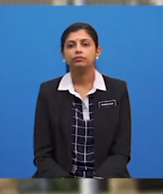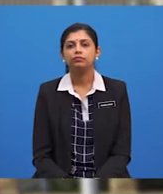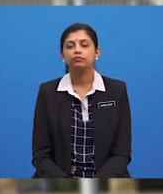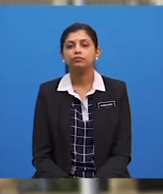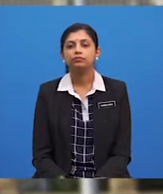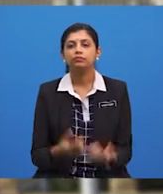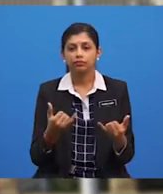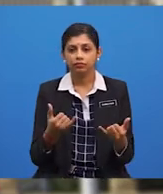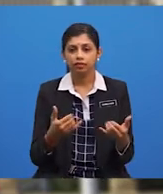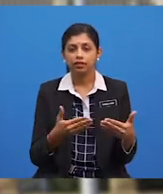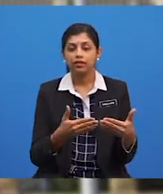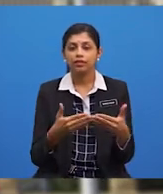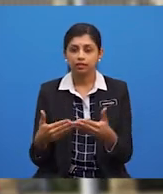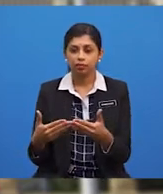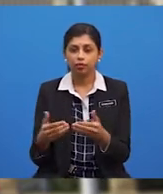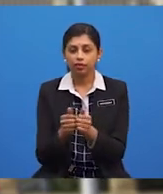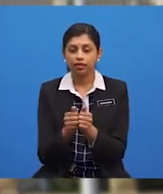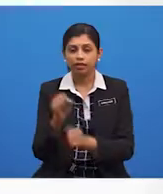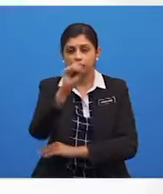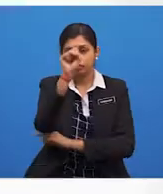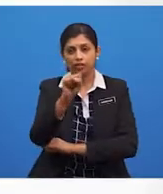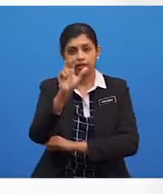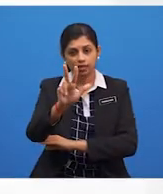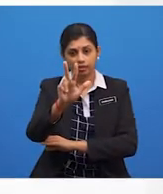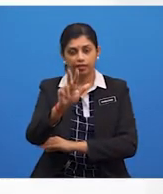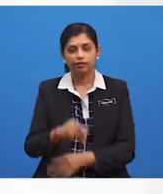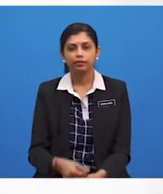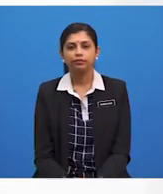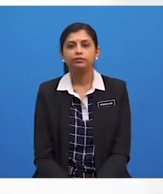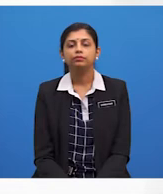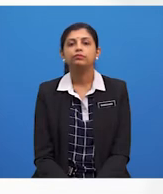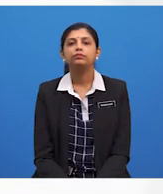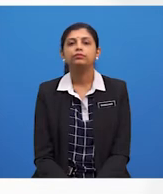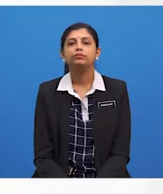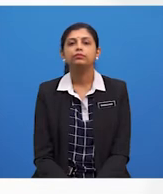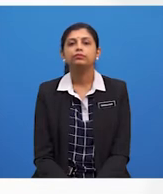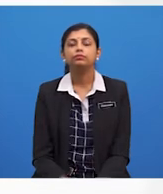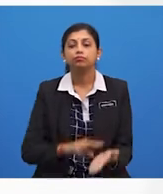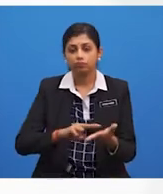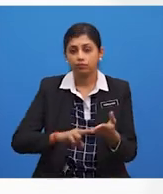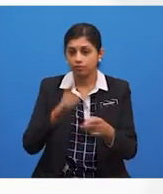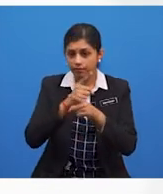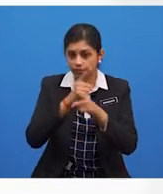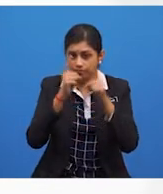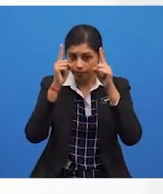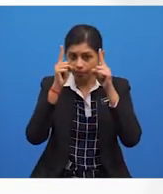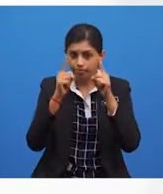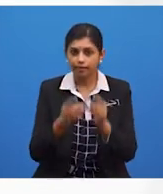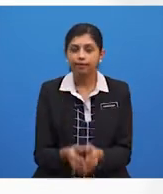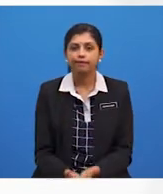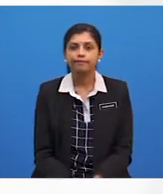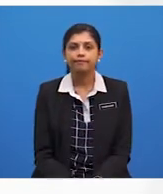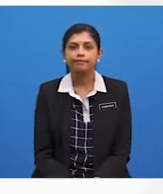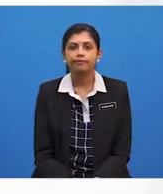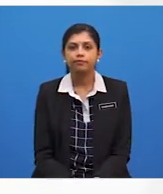kita teruskan dengan soalan ketiga. Encik X ialah seorang warga negara Filipina.